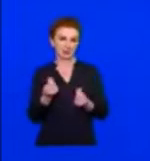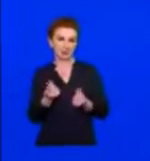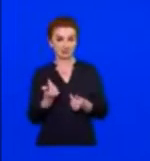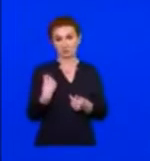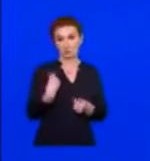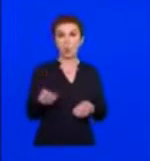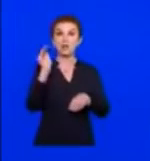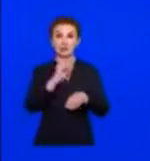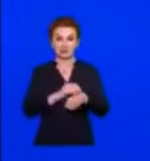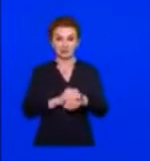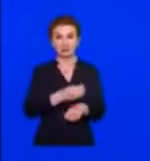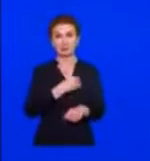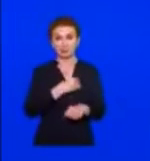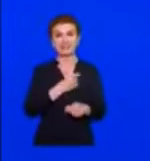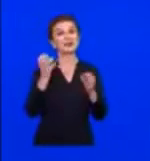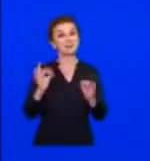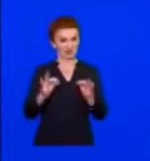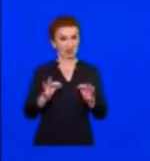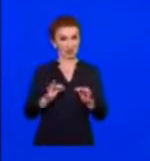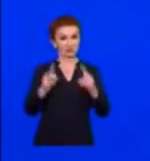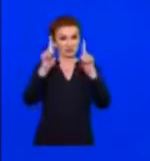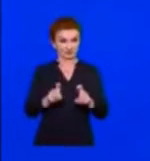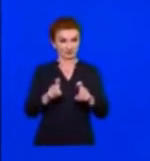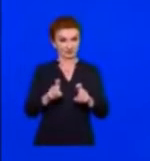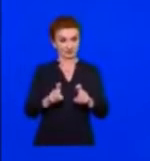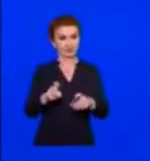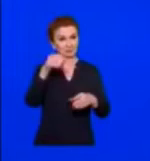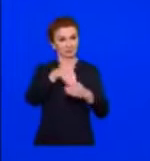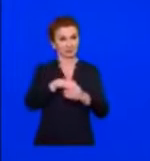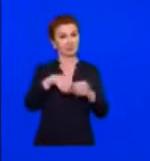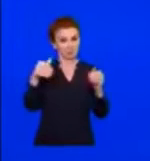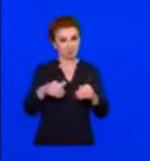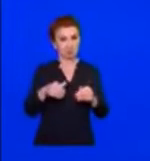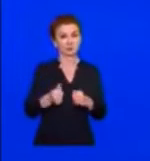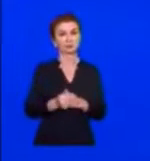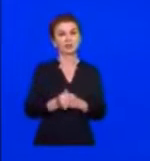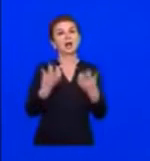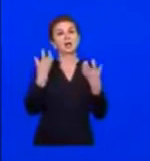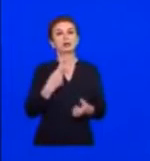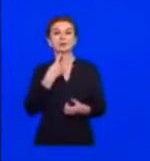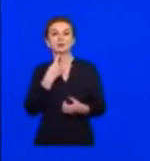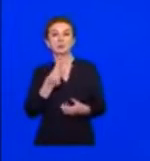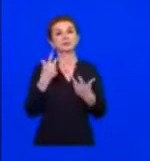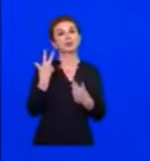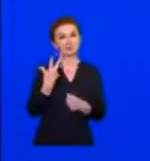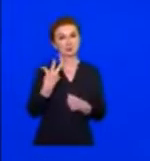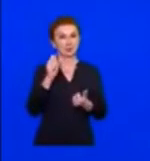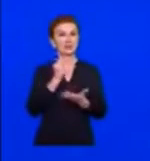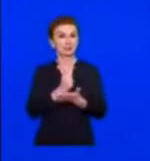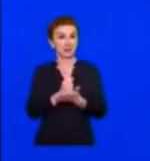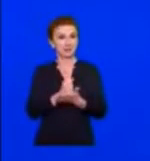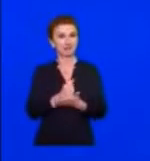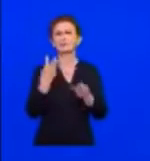już w kwietniu wchodzi w życie. Dzisiaj wchodzi w życie, ale chcę powiedzieć o trzech kryteriach, które są kluczowe, aby można